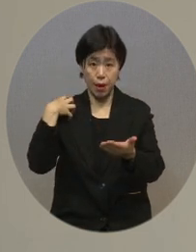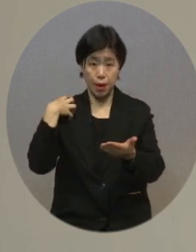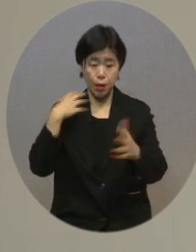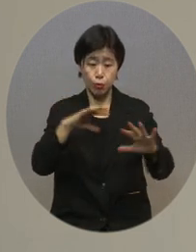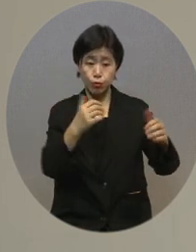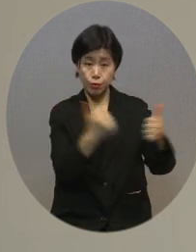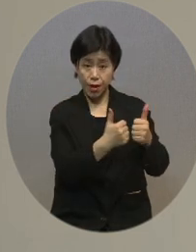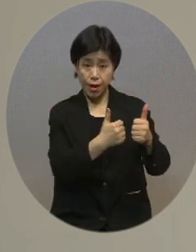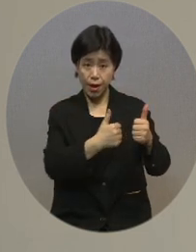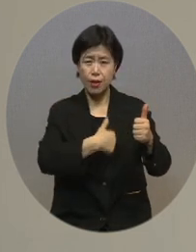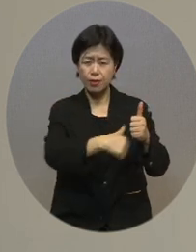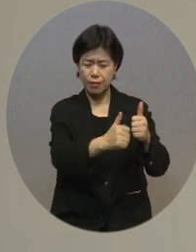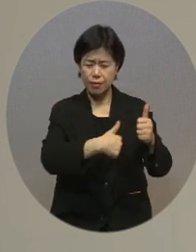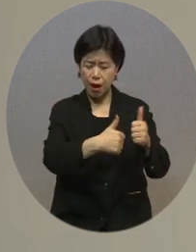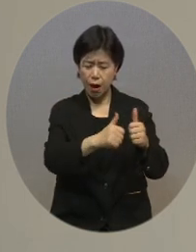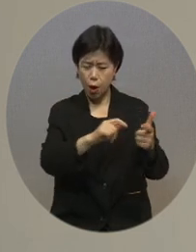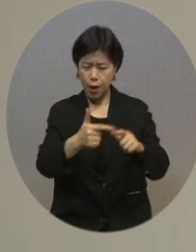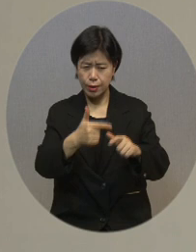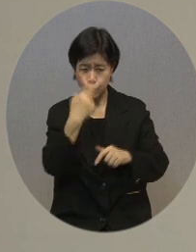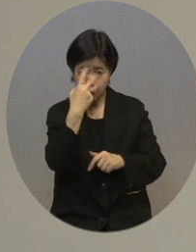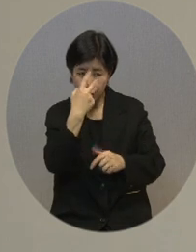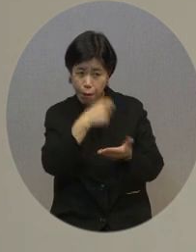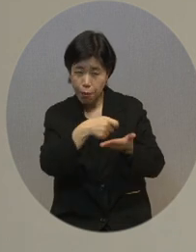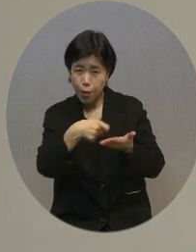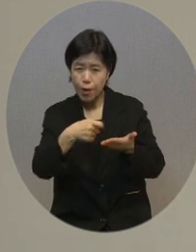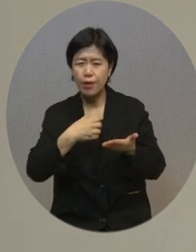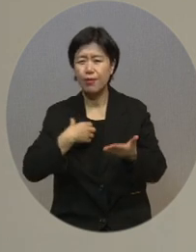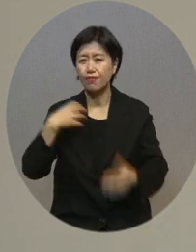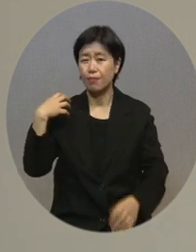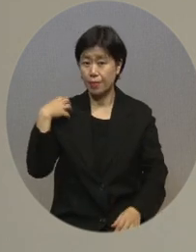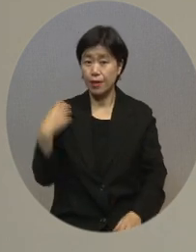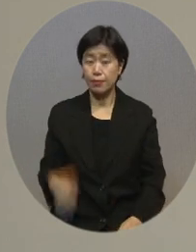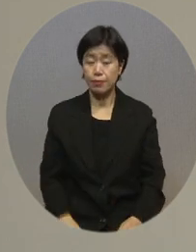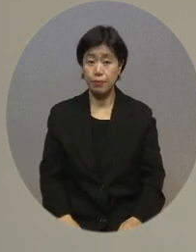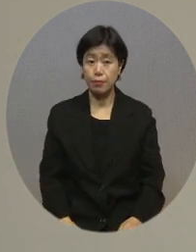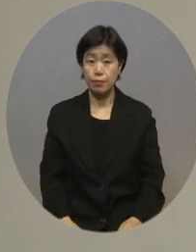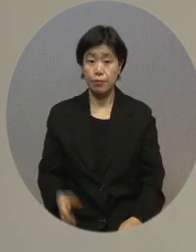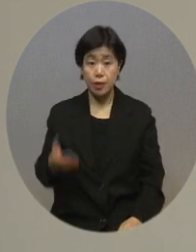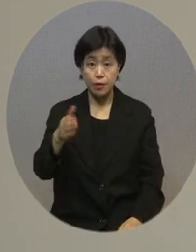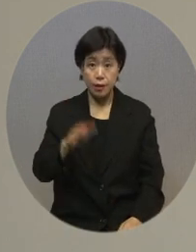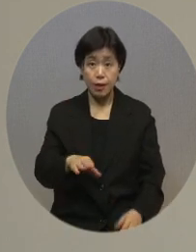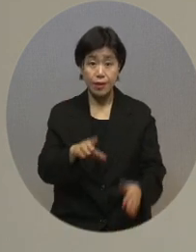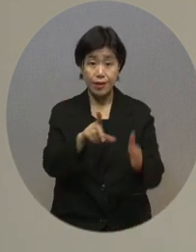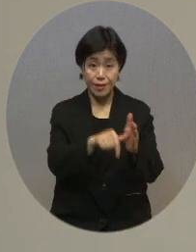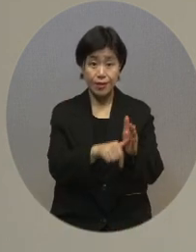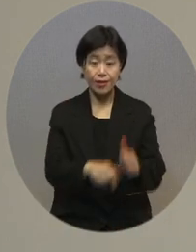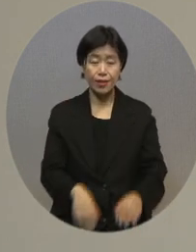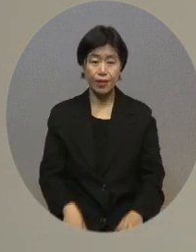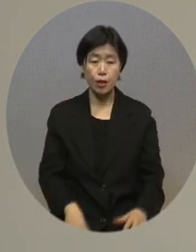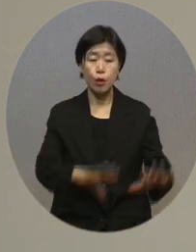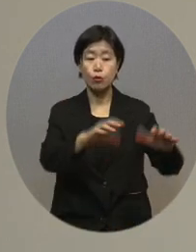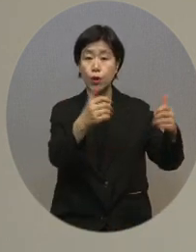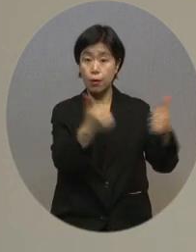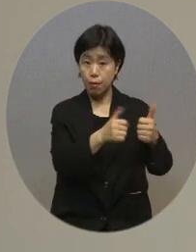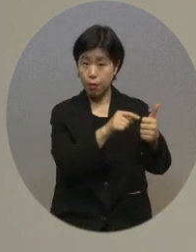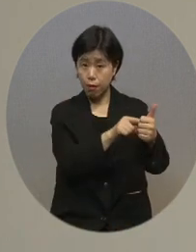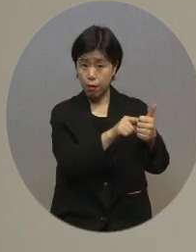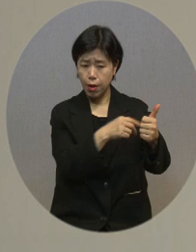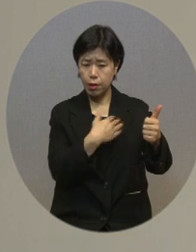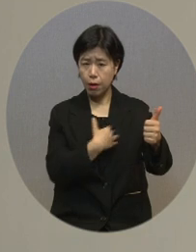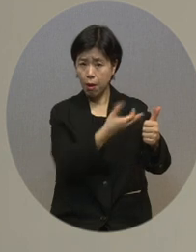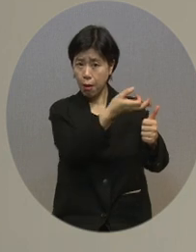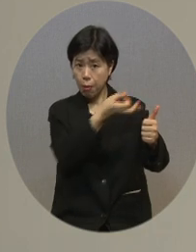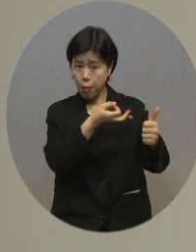다음에 거기서 이제 국회의원 중에 한 분이 저를 유심히 보고, 함께 좀 일했으면